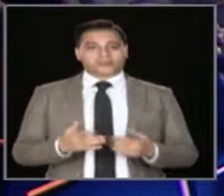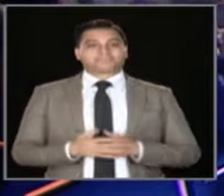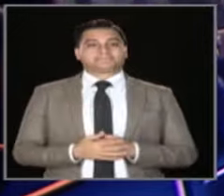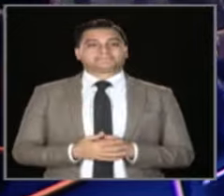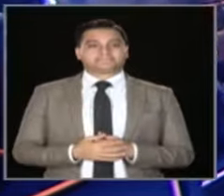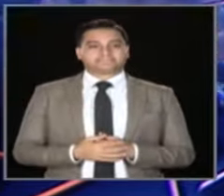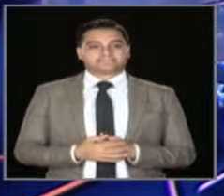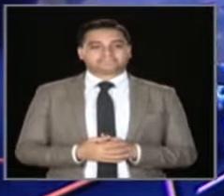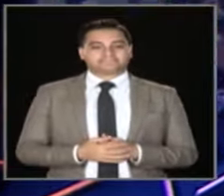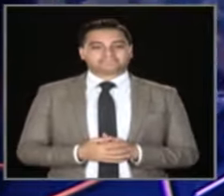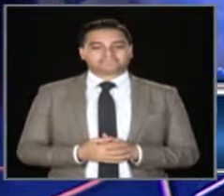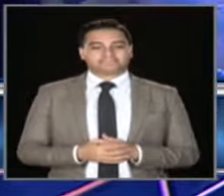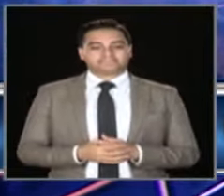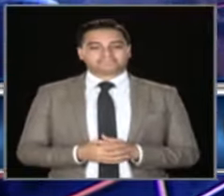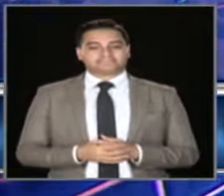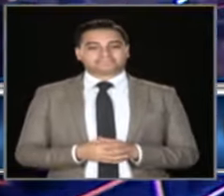هو